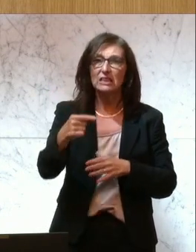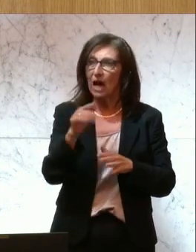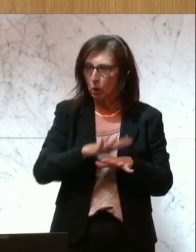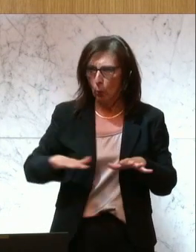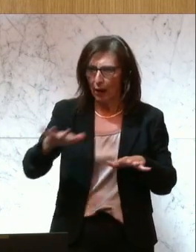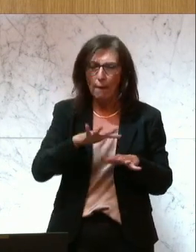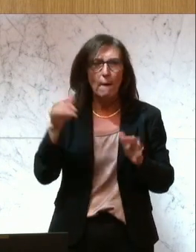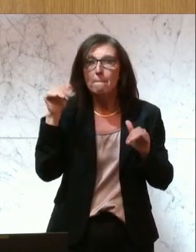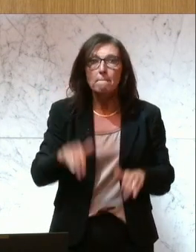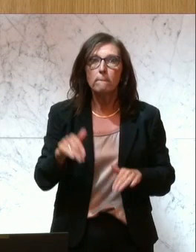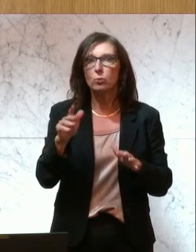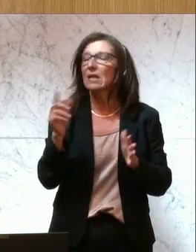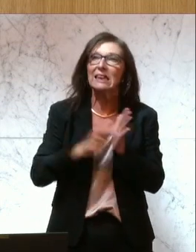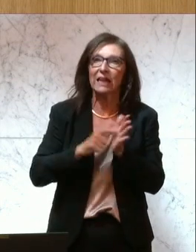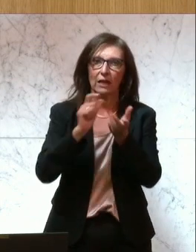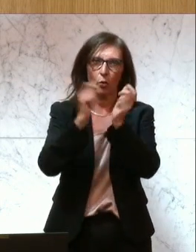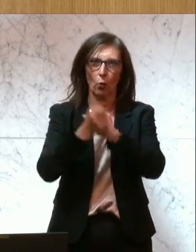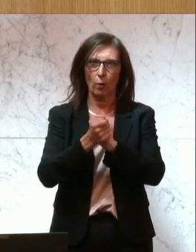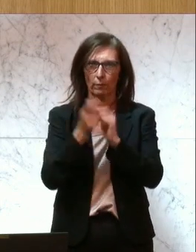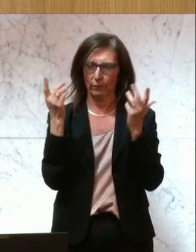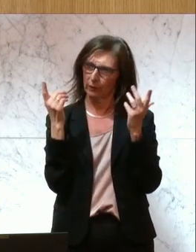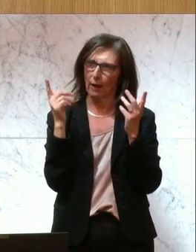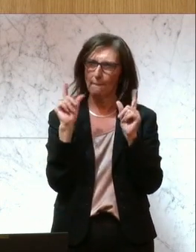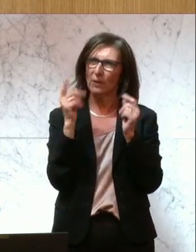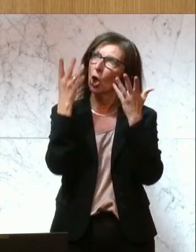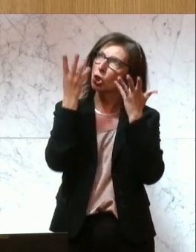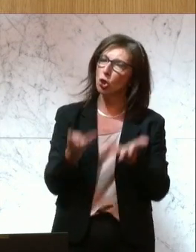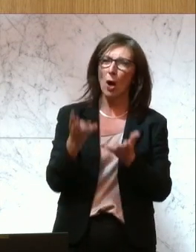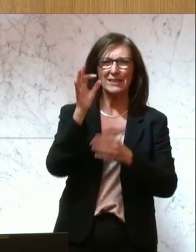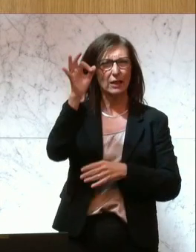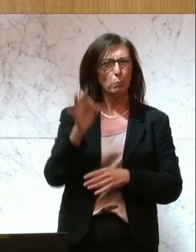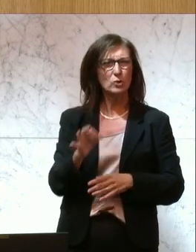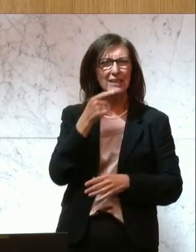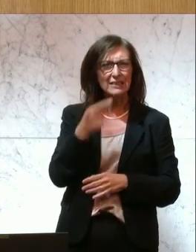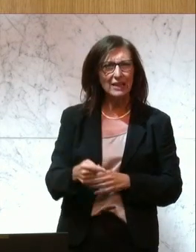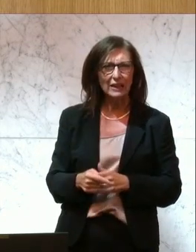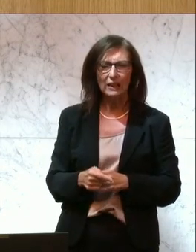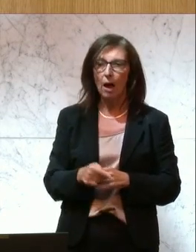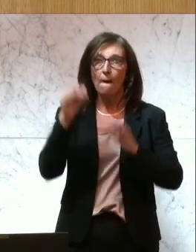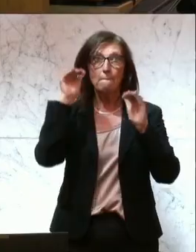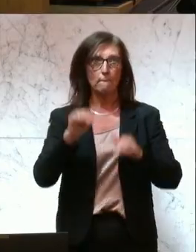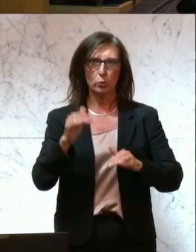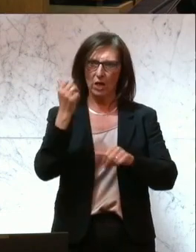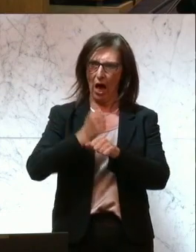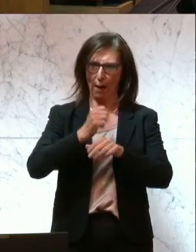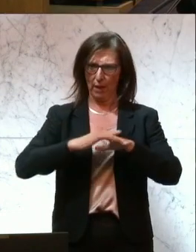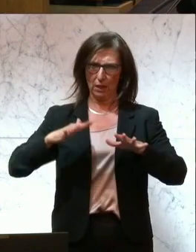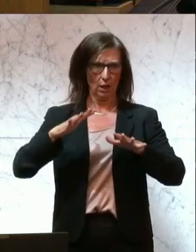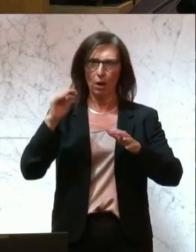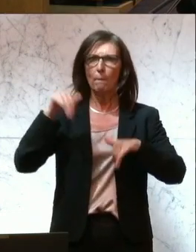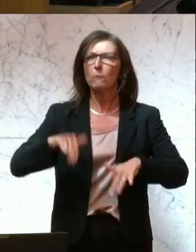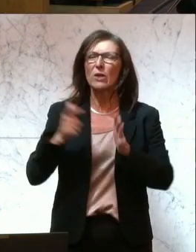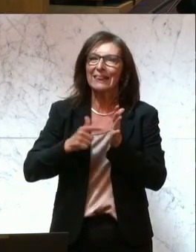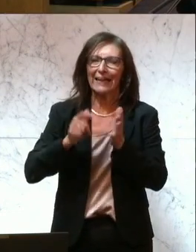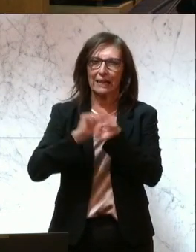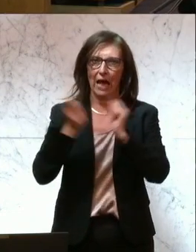wenn ich das als Arbeitgeber hören würde, dass 9 von 10 Beschäftigte bei mir sagen, dringend muss ich was ändern an meinem Arbeitsumfeld, dann sollten bei Ihnen